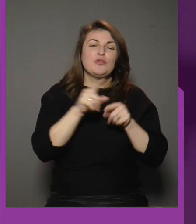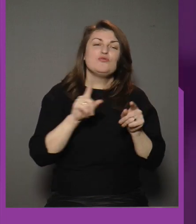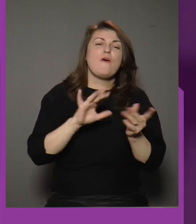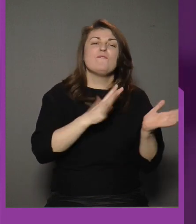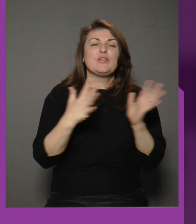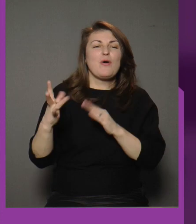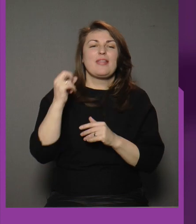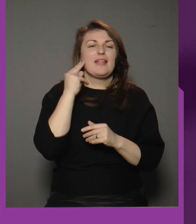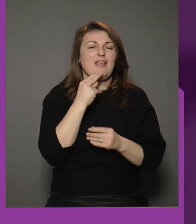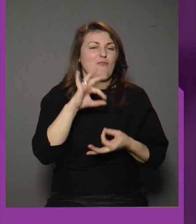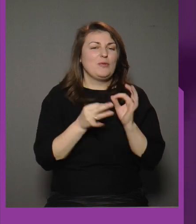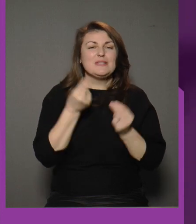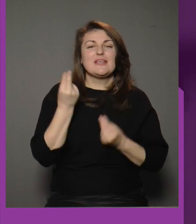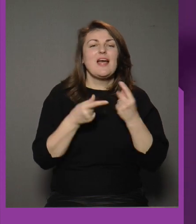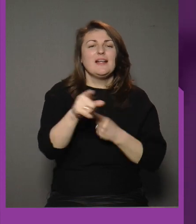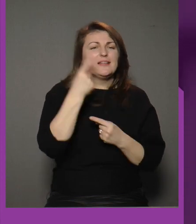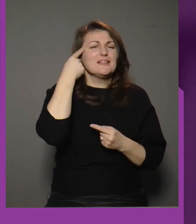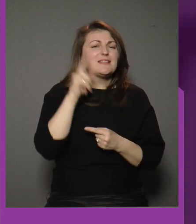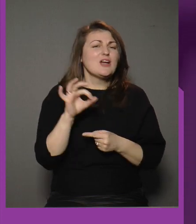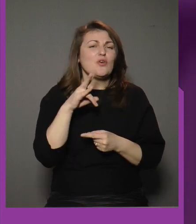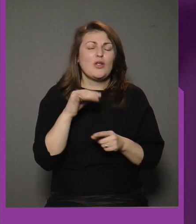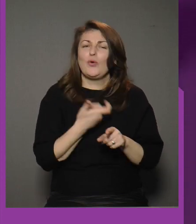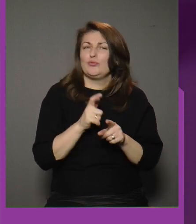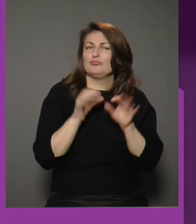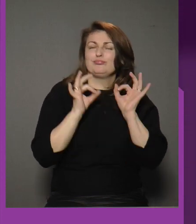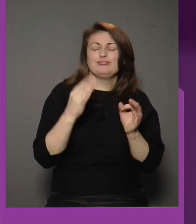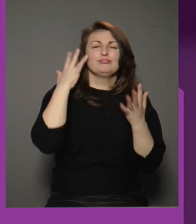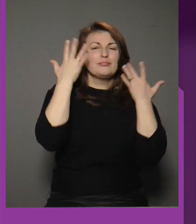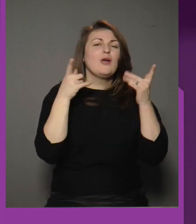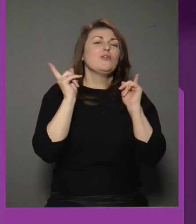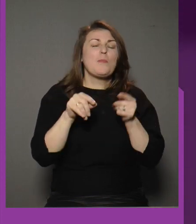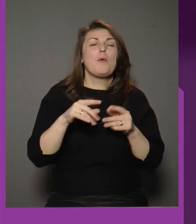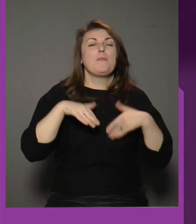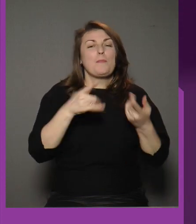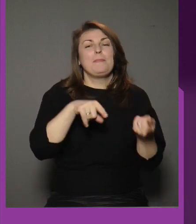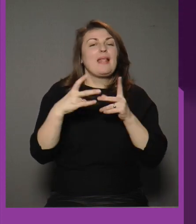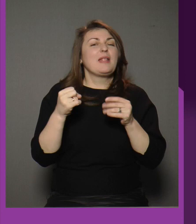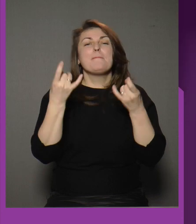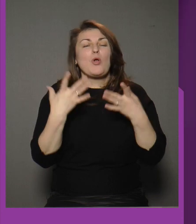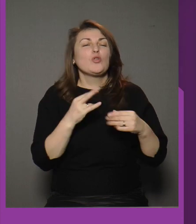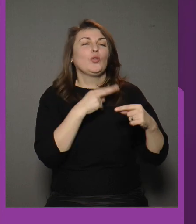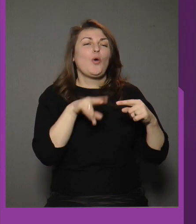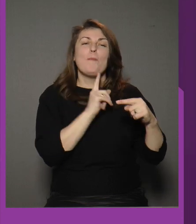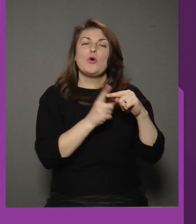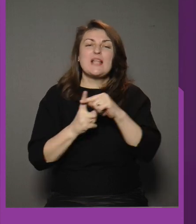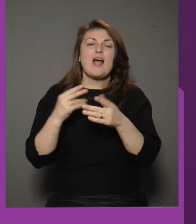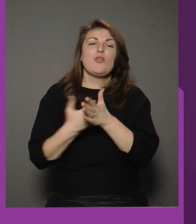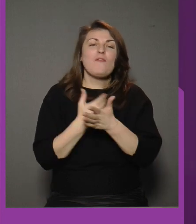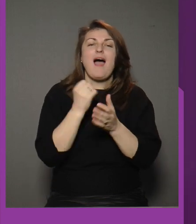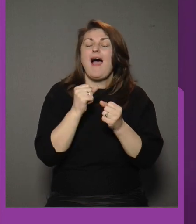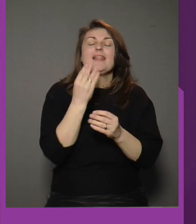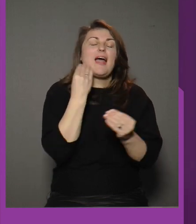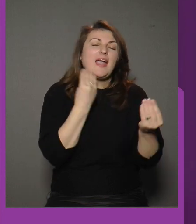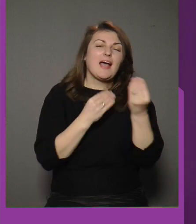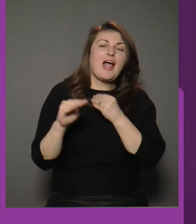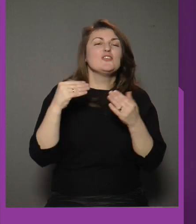відбувається на Дефлімпійських іграх. Ти знаєш, Олена, дуже слушна думка, тому пропоную перейти не просто до позитивних новин, а